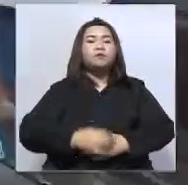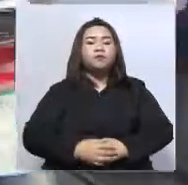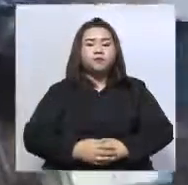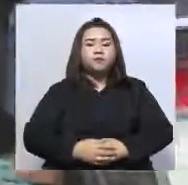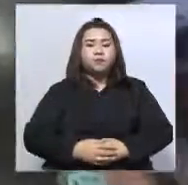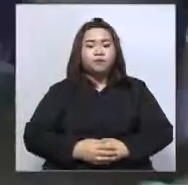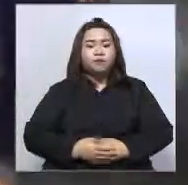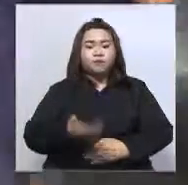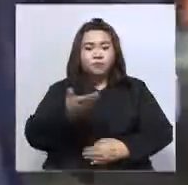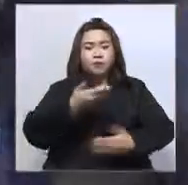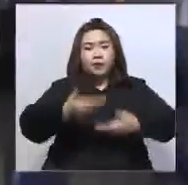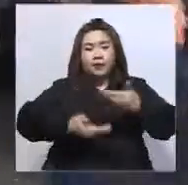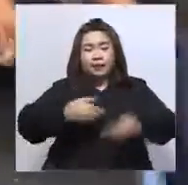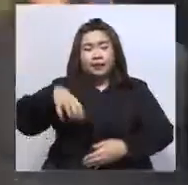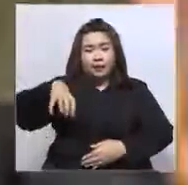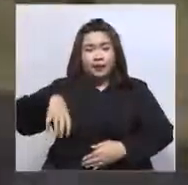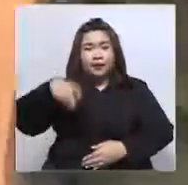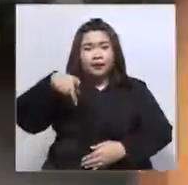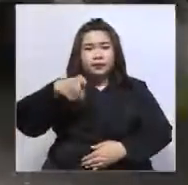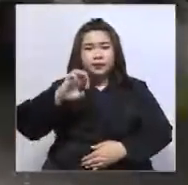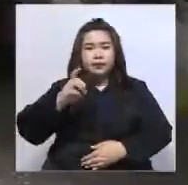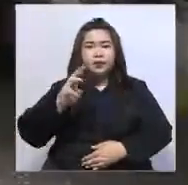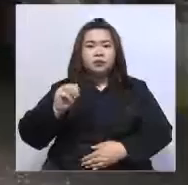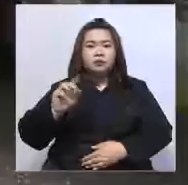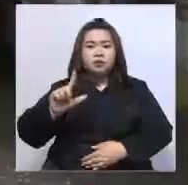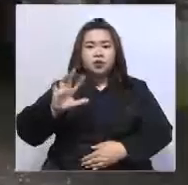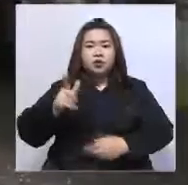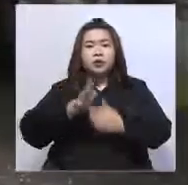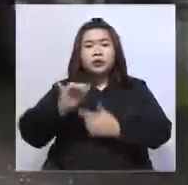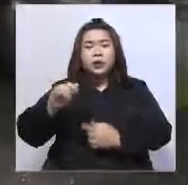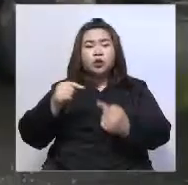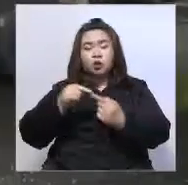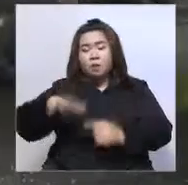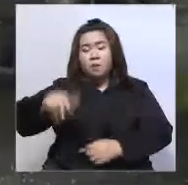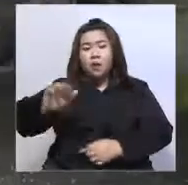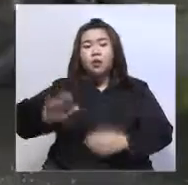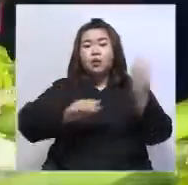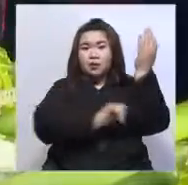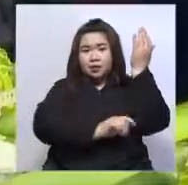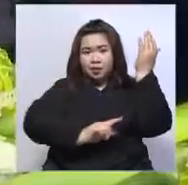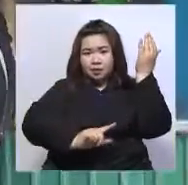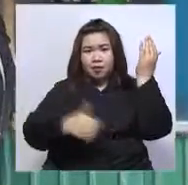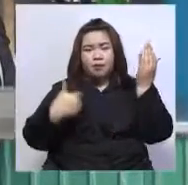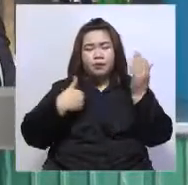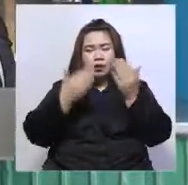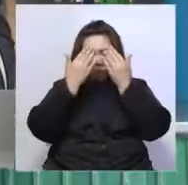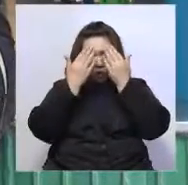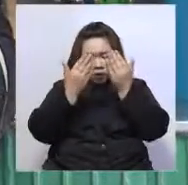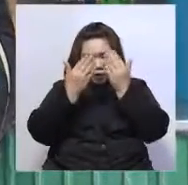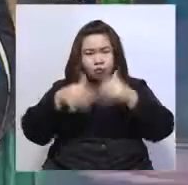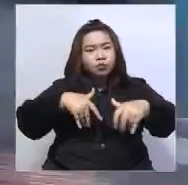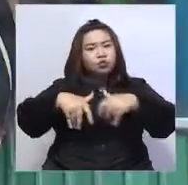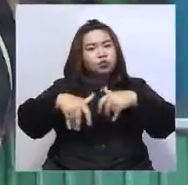ไปเริ่มกันที่บรรยากาศที่ตลาดสดพิมลชัยที่คุณผู้ชมเห็นอยู่นี้เลยนะคะที่บริเวณเขตเทศบาลนครยะลาค่ะก็มีพี่น้องชาวไทยมุสลิ